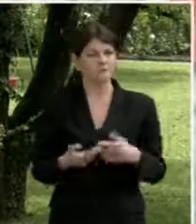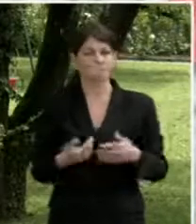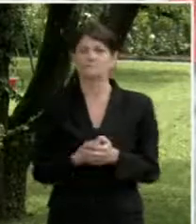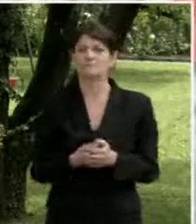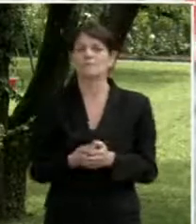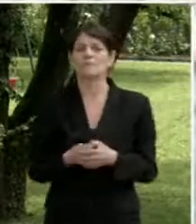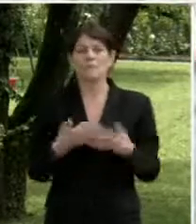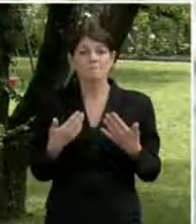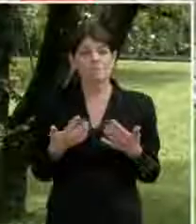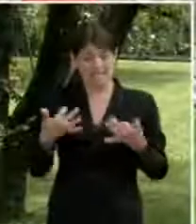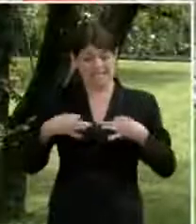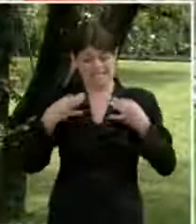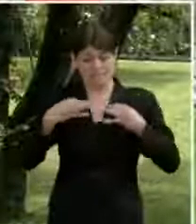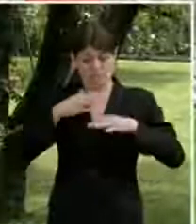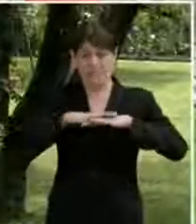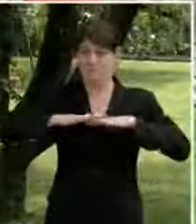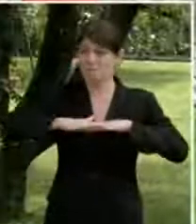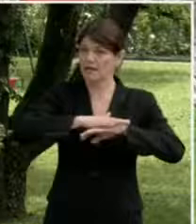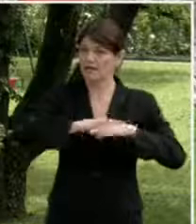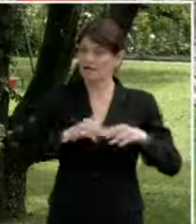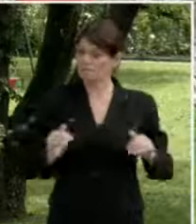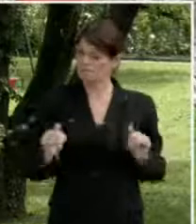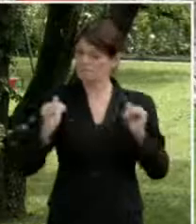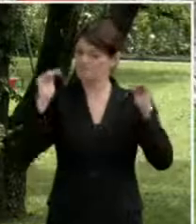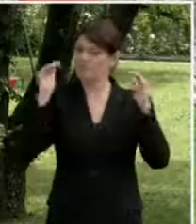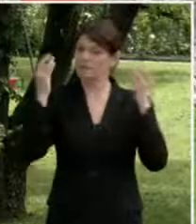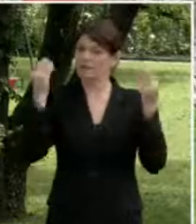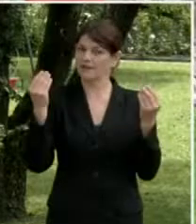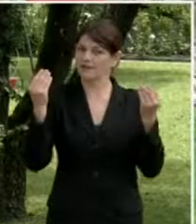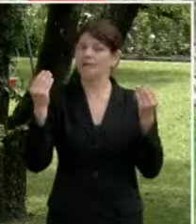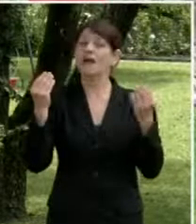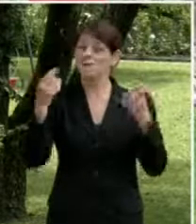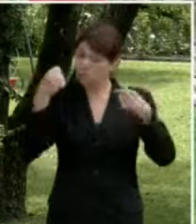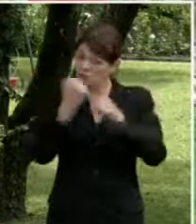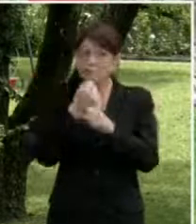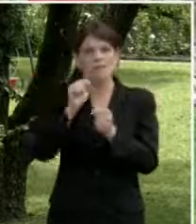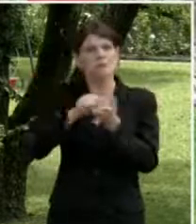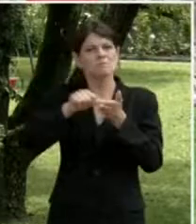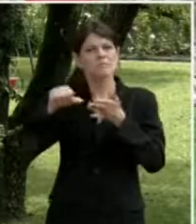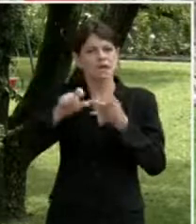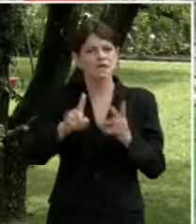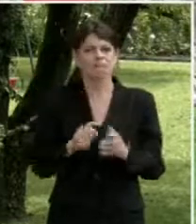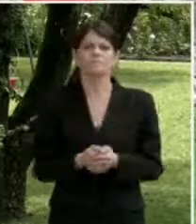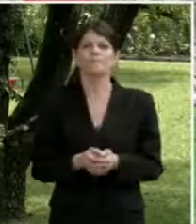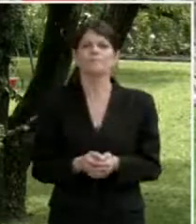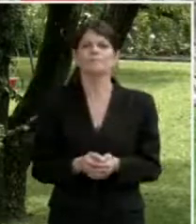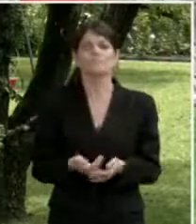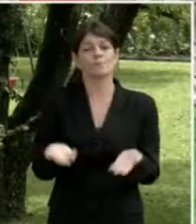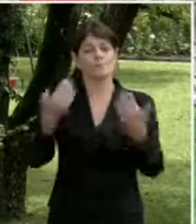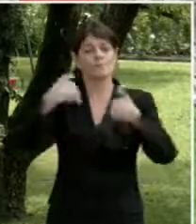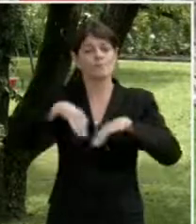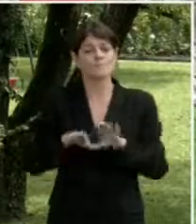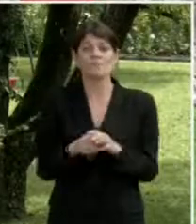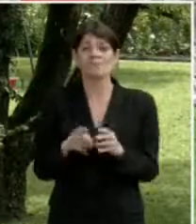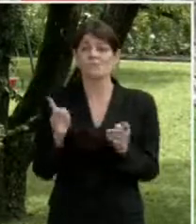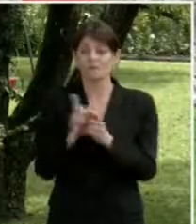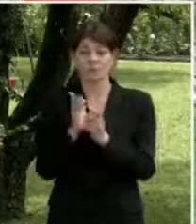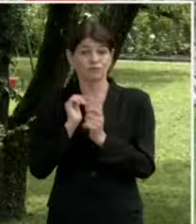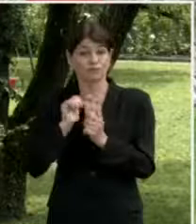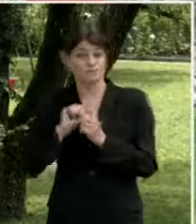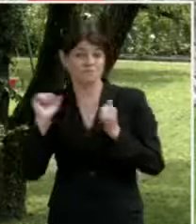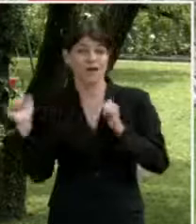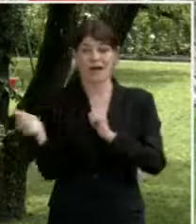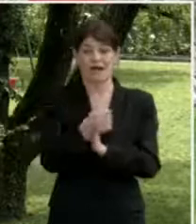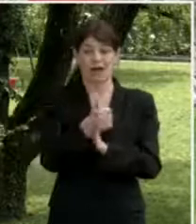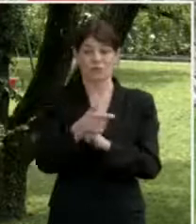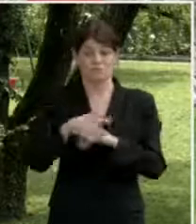Ein Gesundheitswesen, das hochstehend und bezahlbar ist. Eine Vorreiterrolle im Bereich